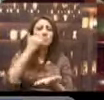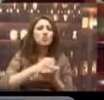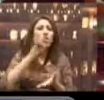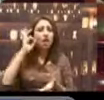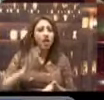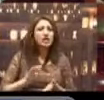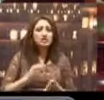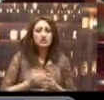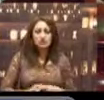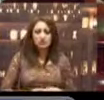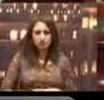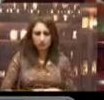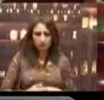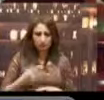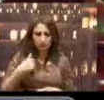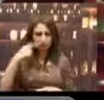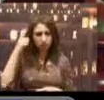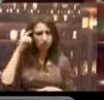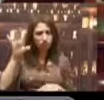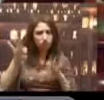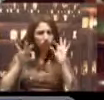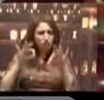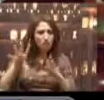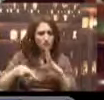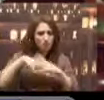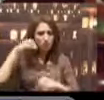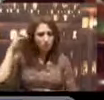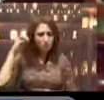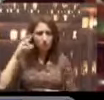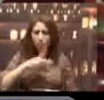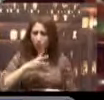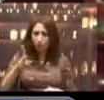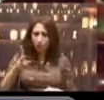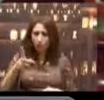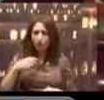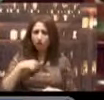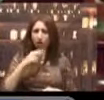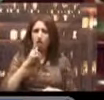فأنا يعني لو هختار جهة،